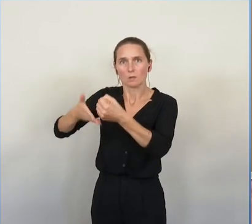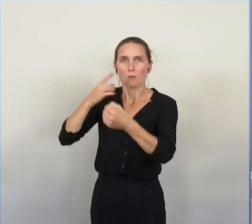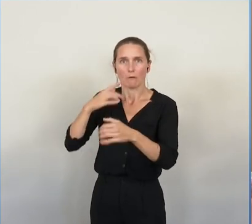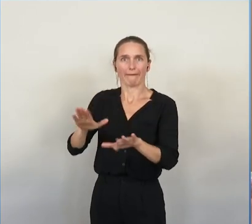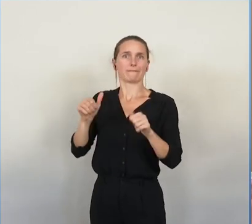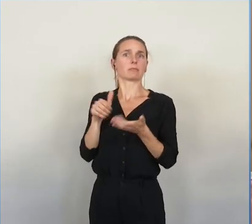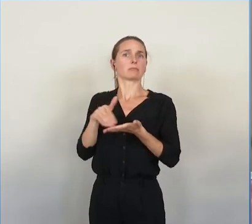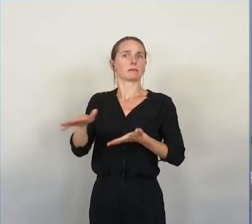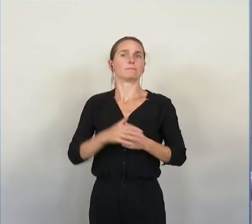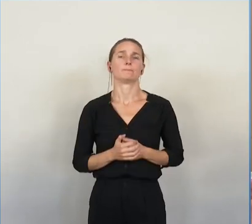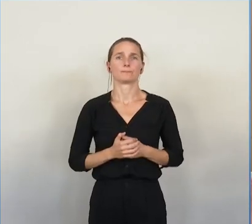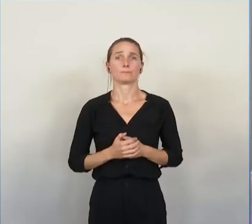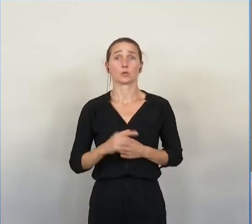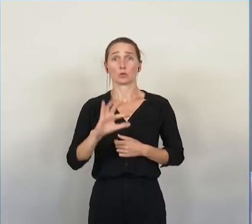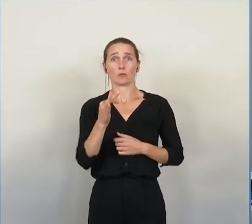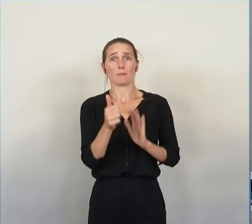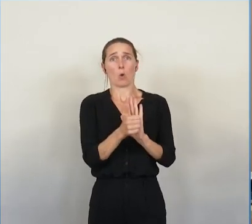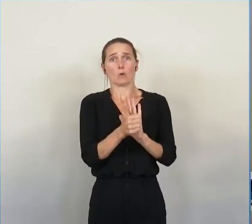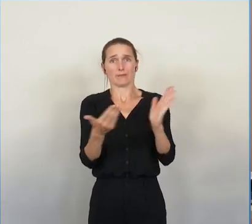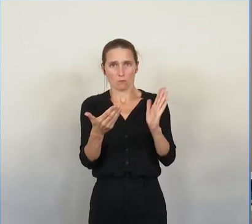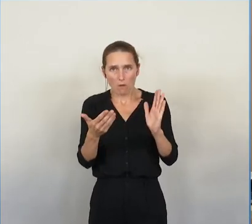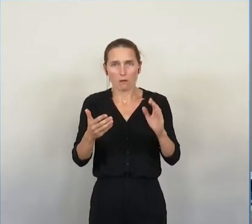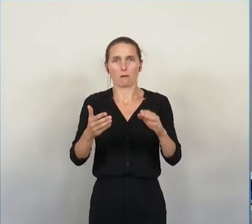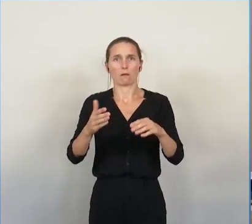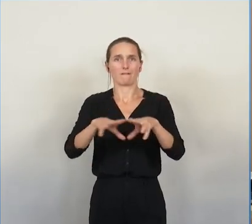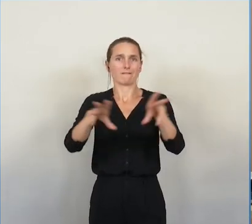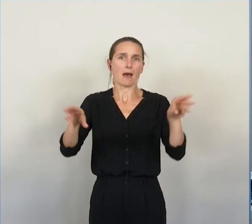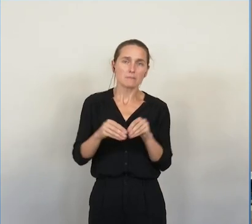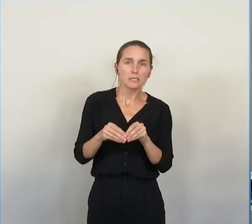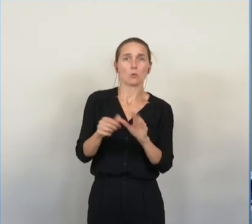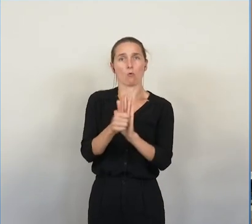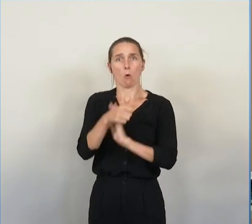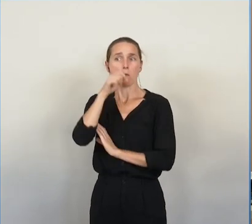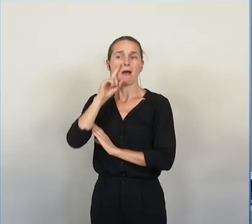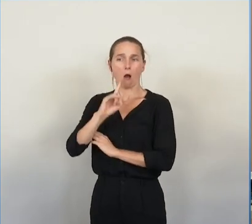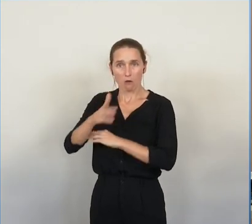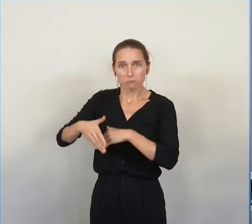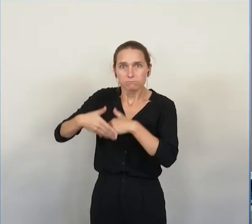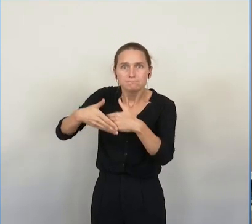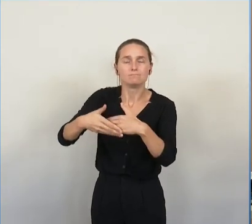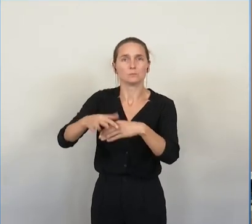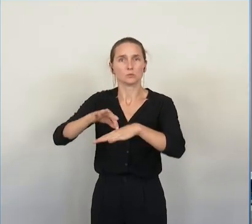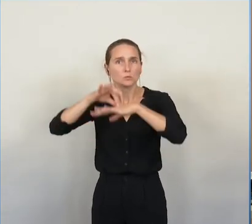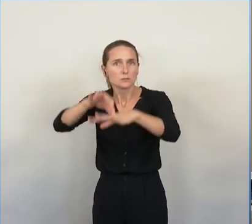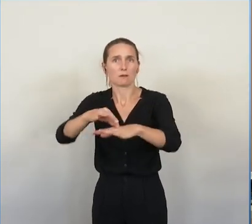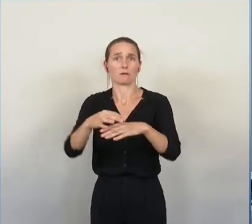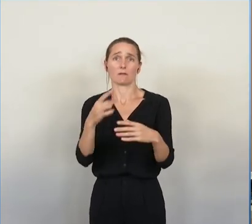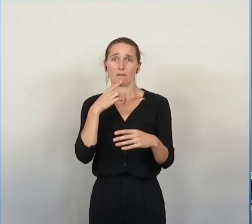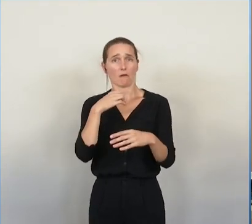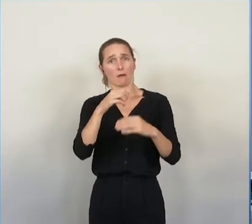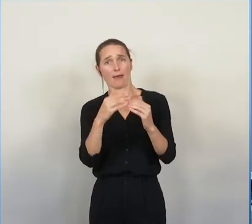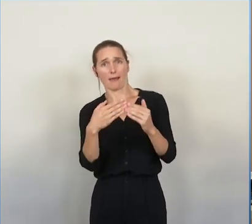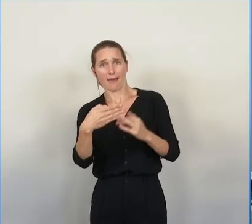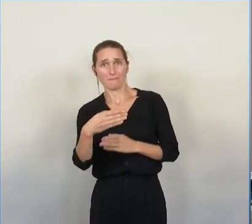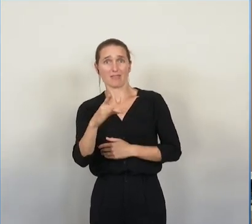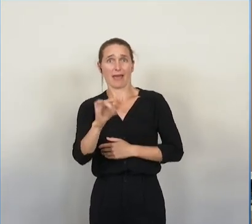MDH c'est le soutien à la fonction parentale et aux familles C MDH anime ainsi un ensemble d'actions qui vise à renforcer le lien enfant parents de la